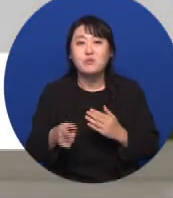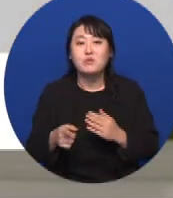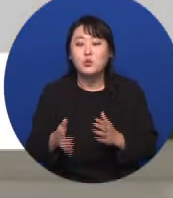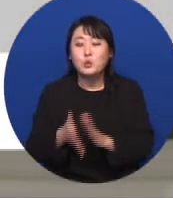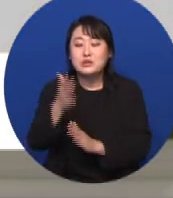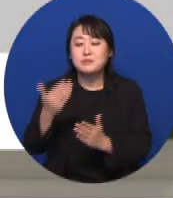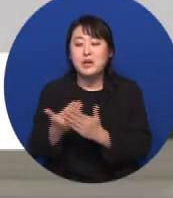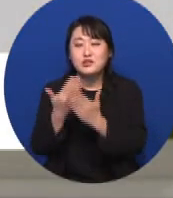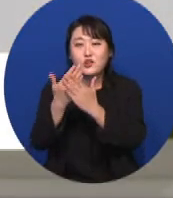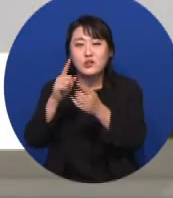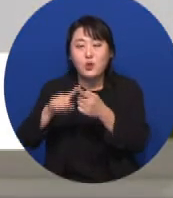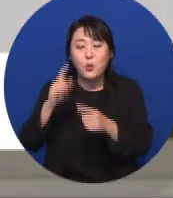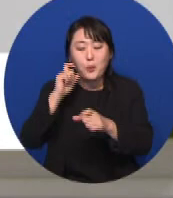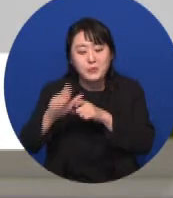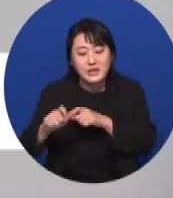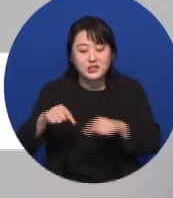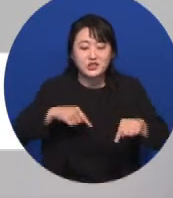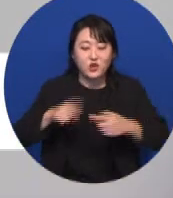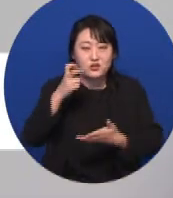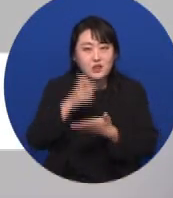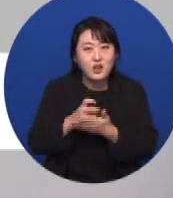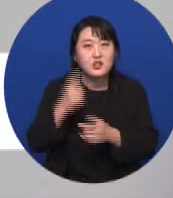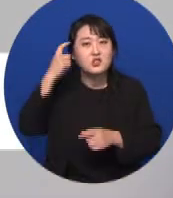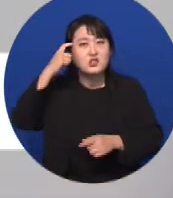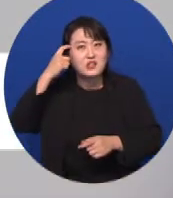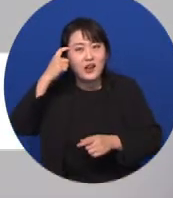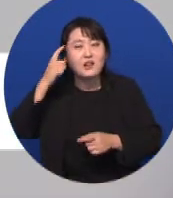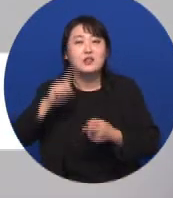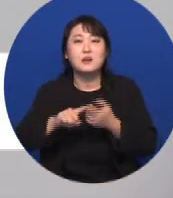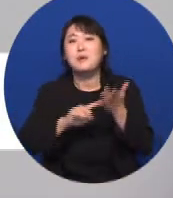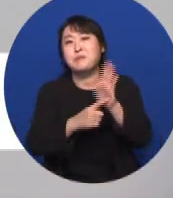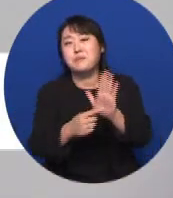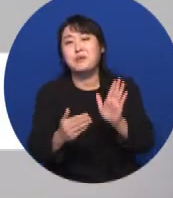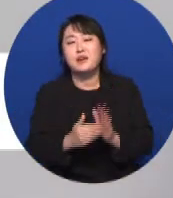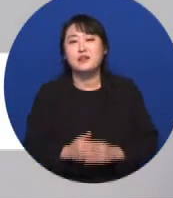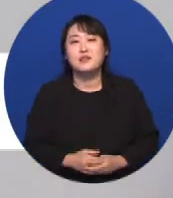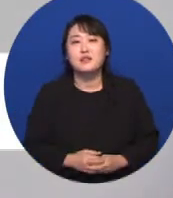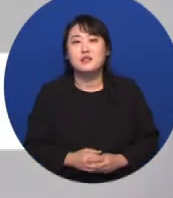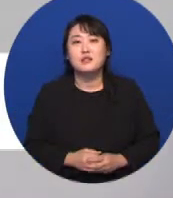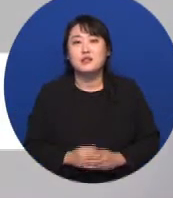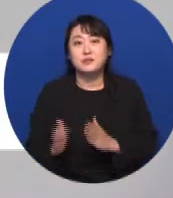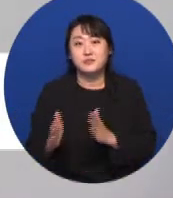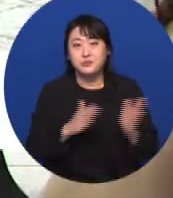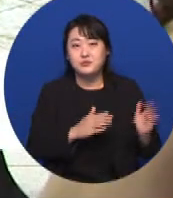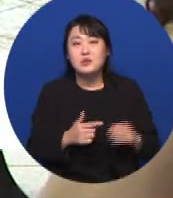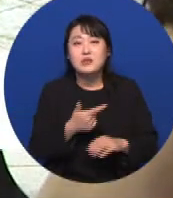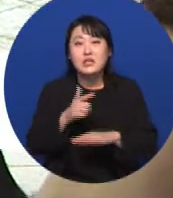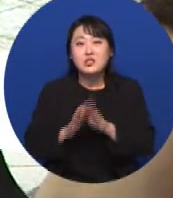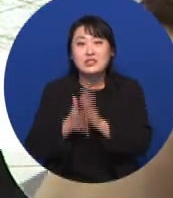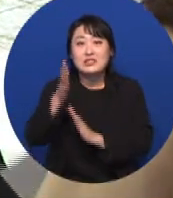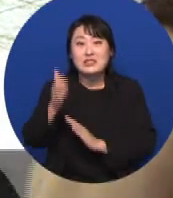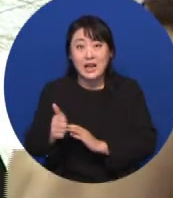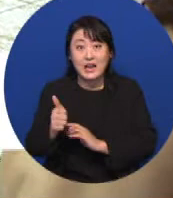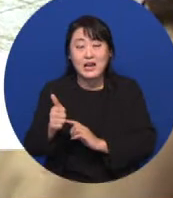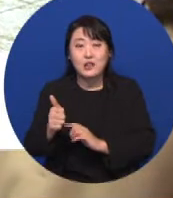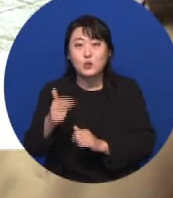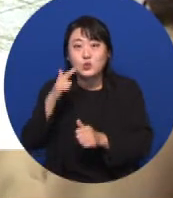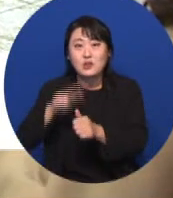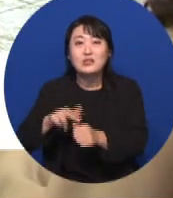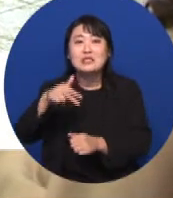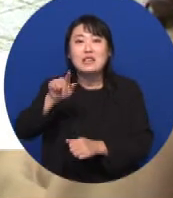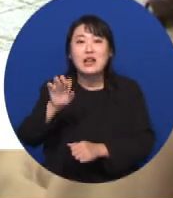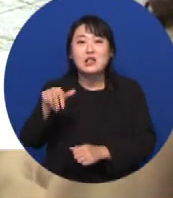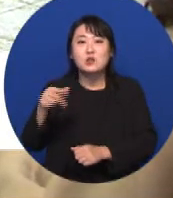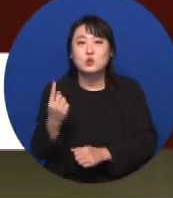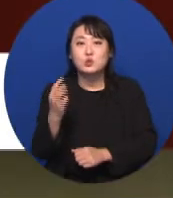대한 고민과 정책 정치에 대한 생각을 알렸습니다 앞서 대전 시장에 도전하는 더불어 민주당 장 종